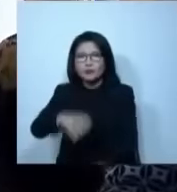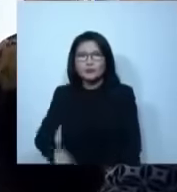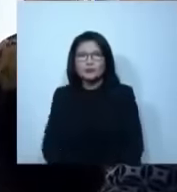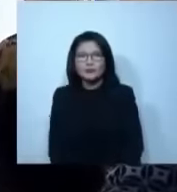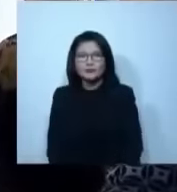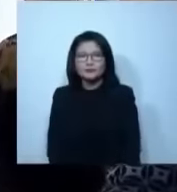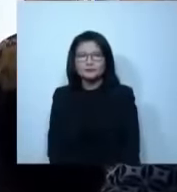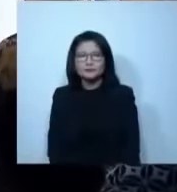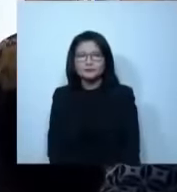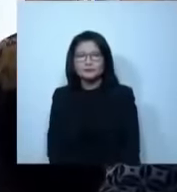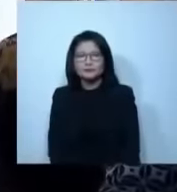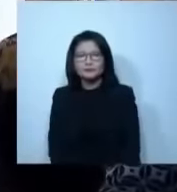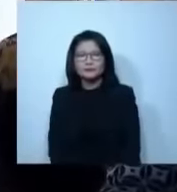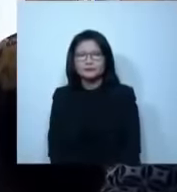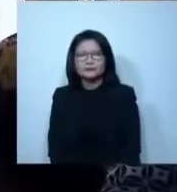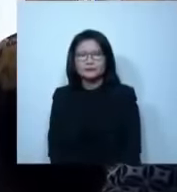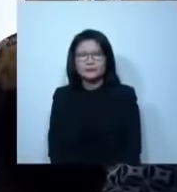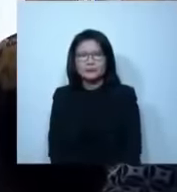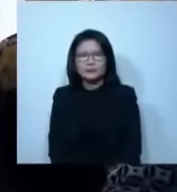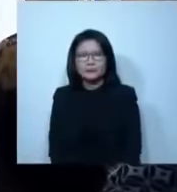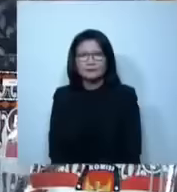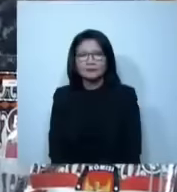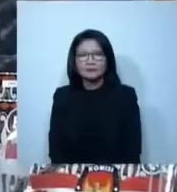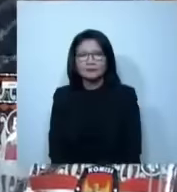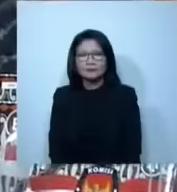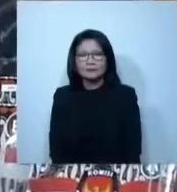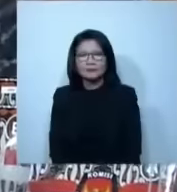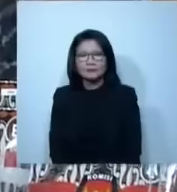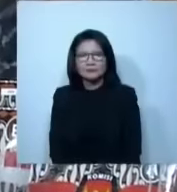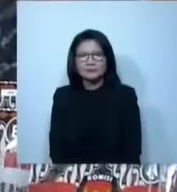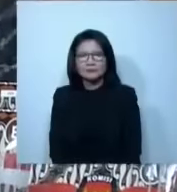panelis. Ya, bisa dibuka terlebih dahulu.